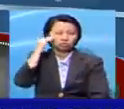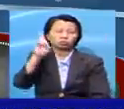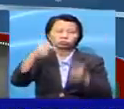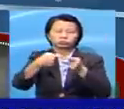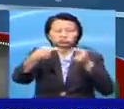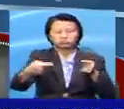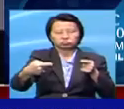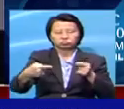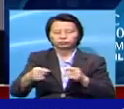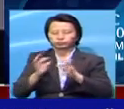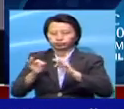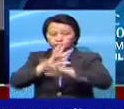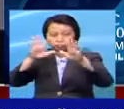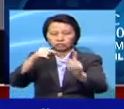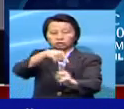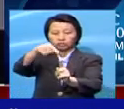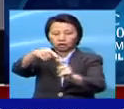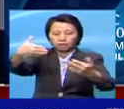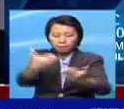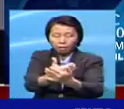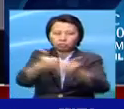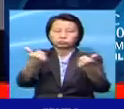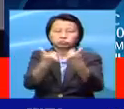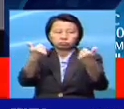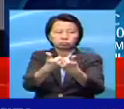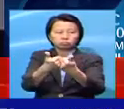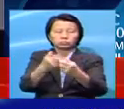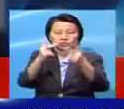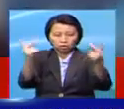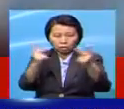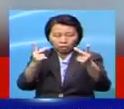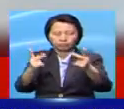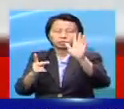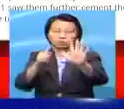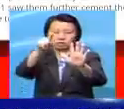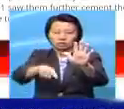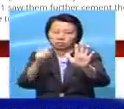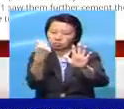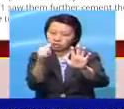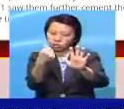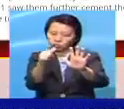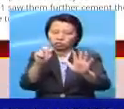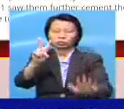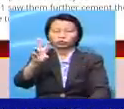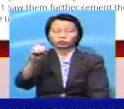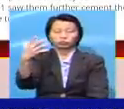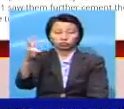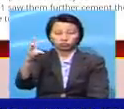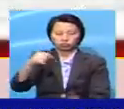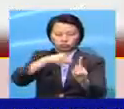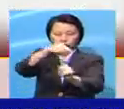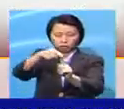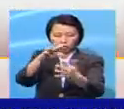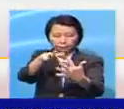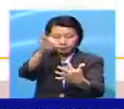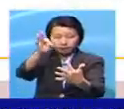Jelas kenyataan itu lagi, tarikh baru bagi perlawanan tersebut ialah pada Khamis 5 Oktober 2017. Tarikh baru itu